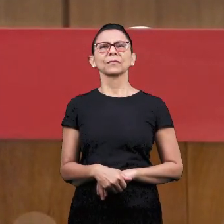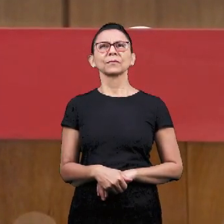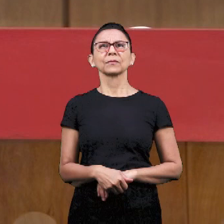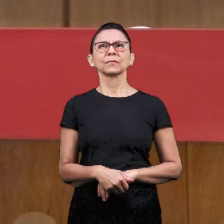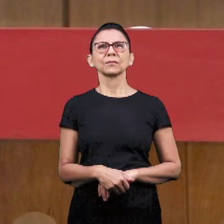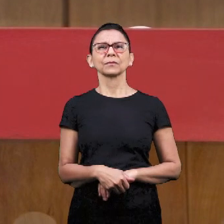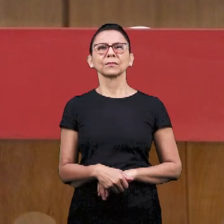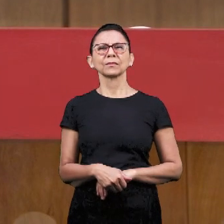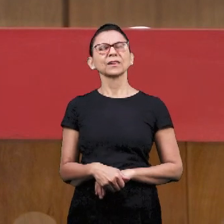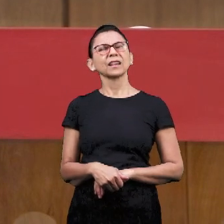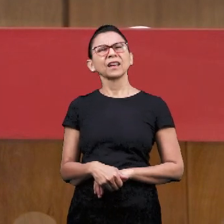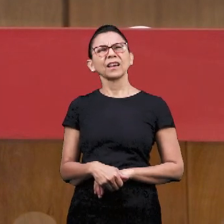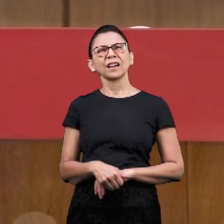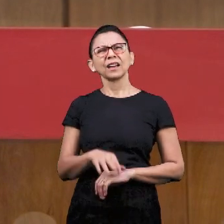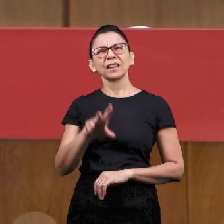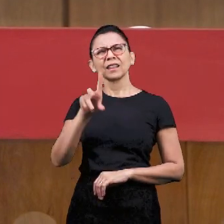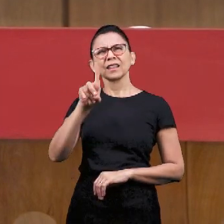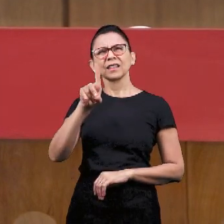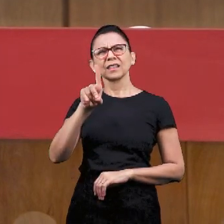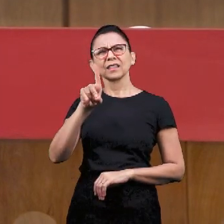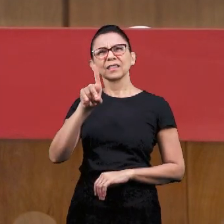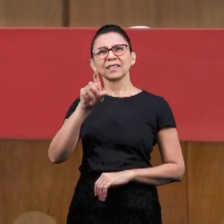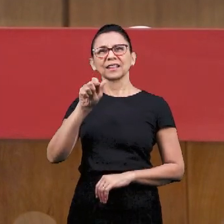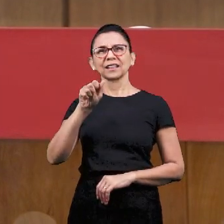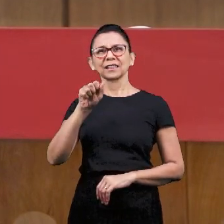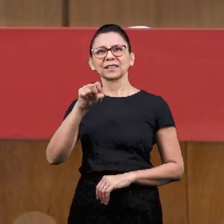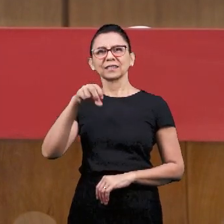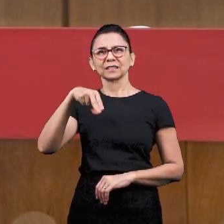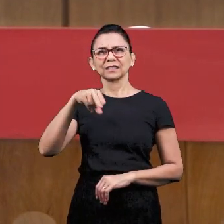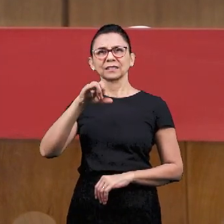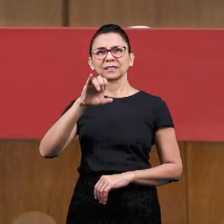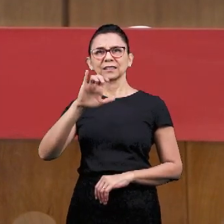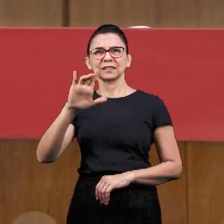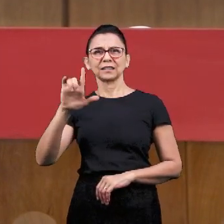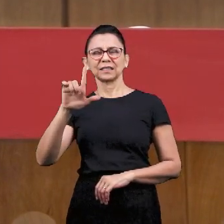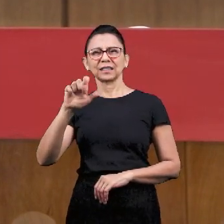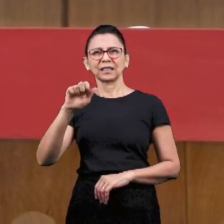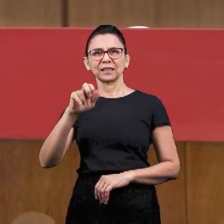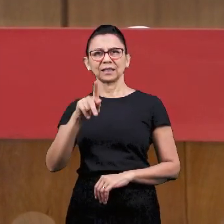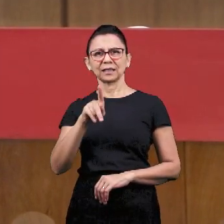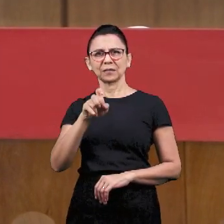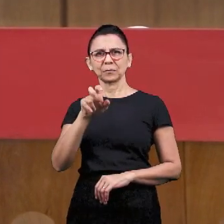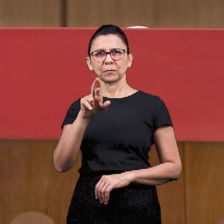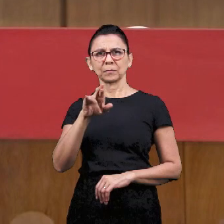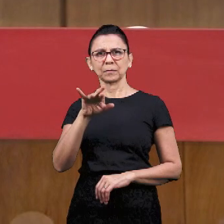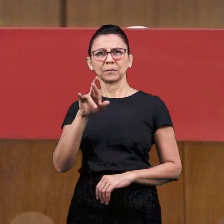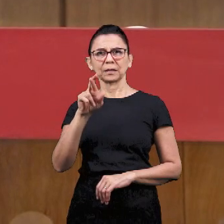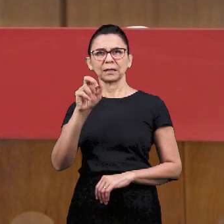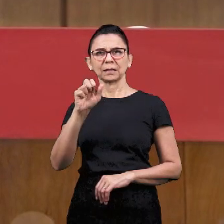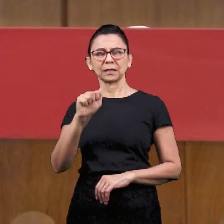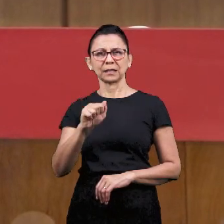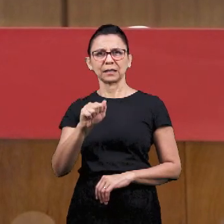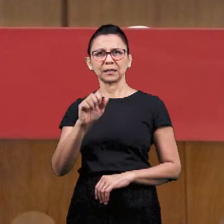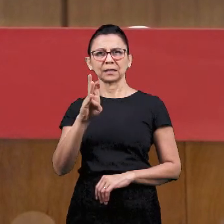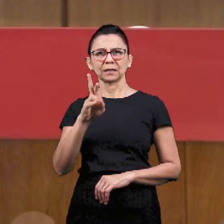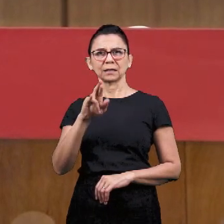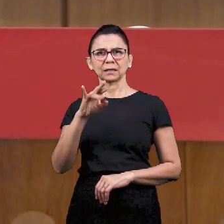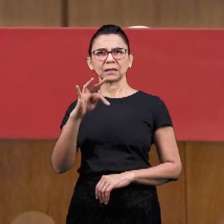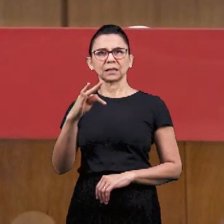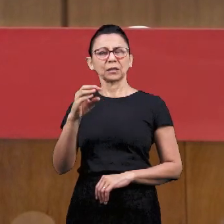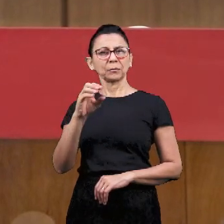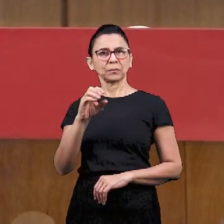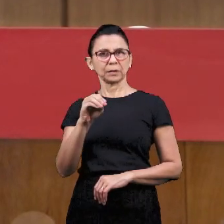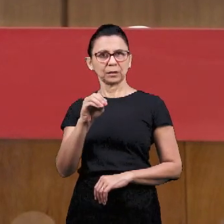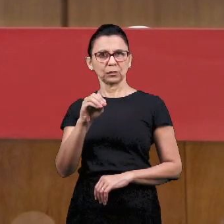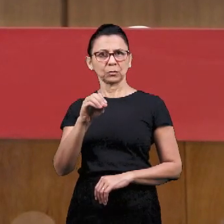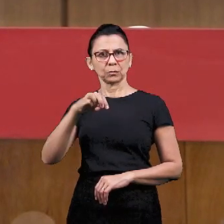Elle s'appelle Danielle Pereira de Brito Ipiranga, de Piabetá, de Rio de